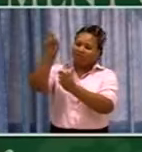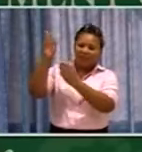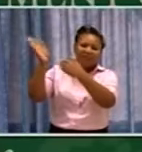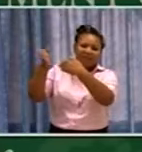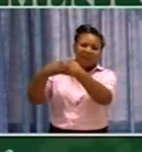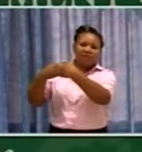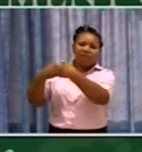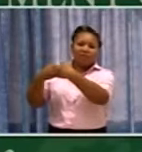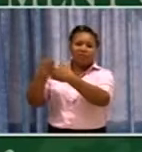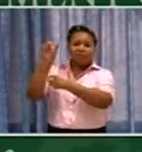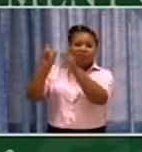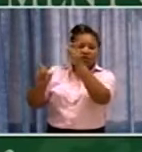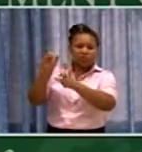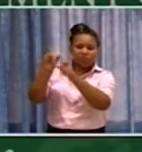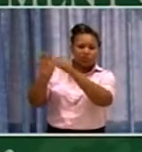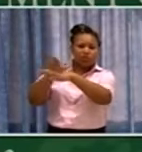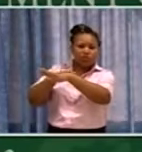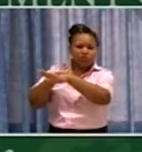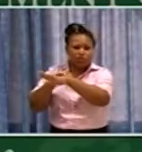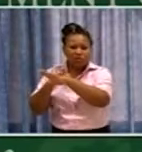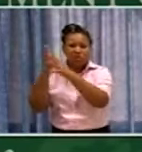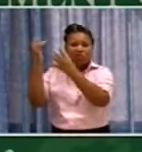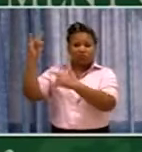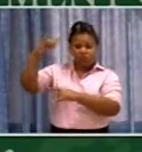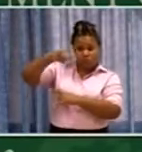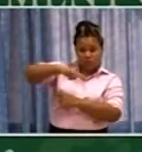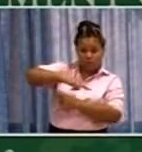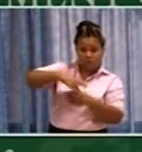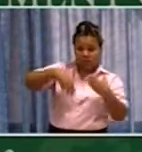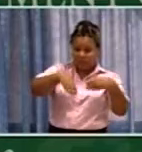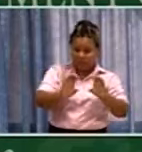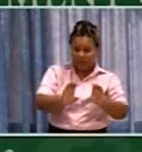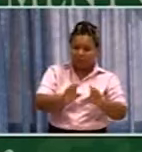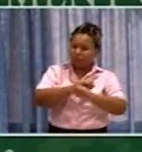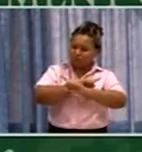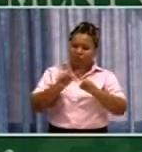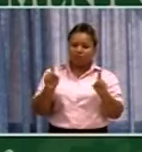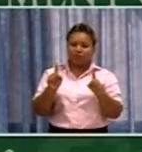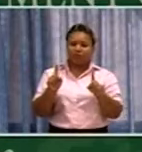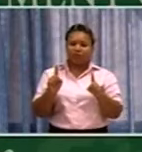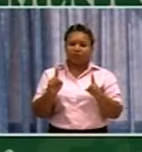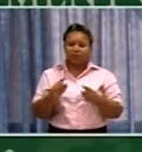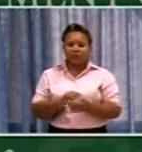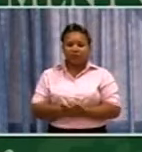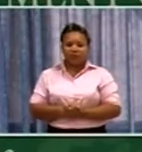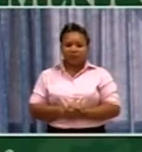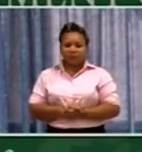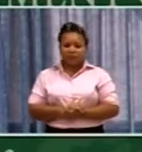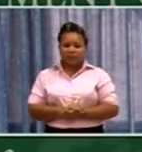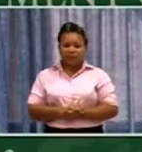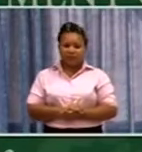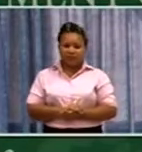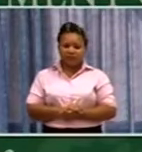stricter sa bande restriction à cause de nous faire de façon graduelle, contrôlée. L'étant,